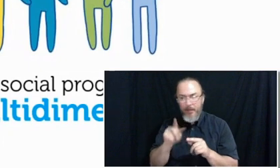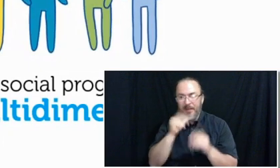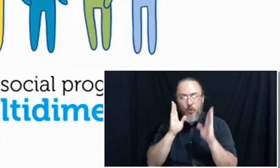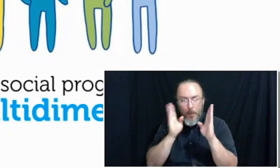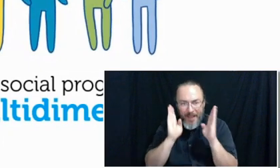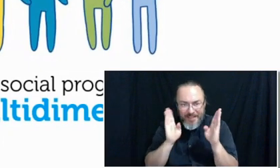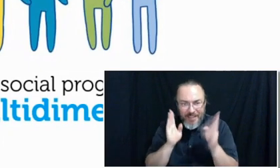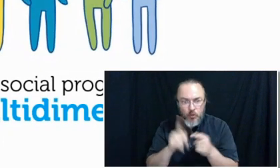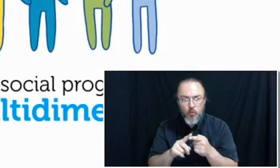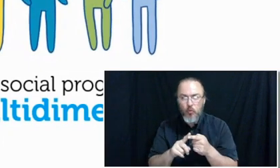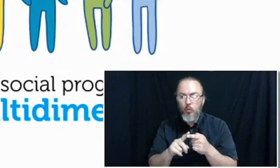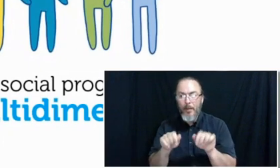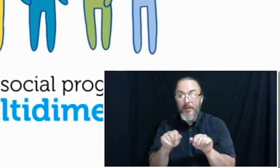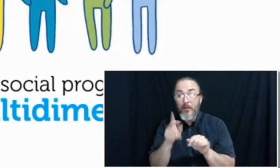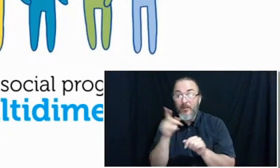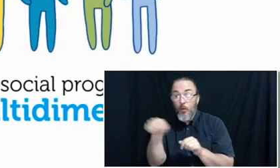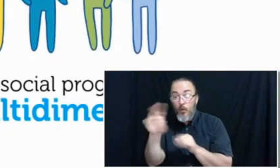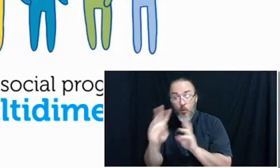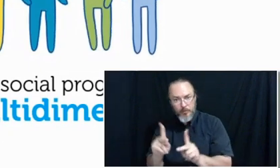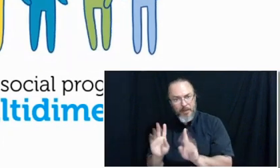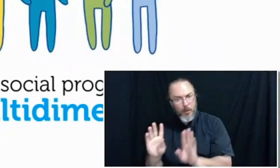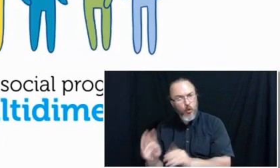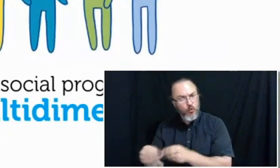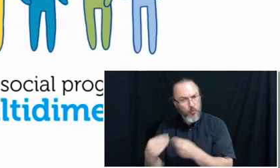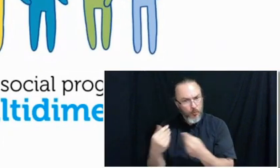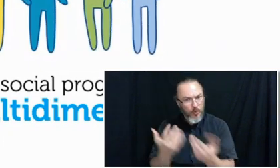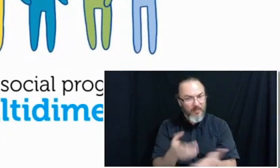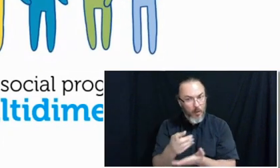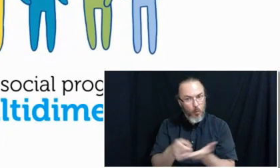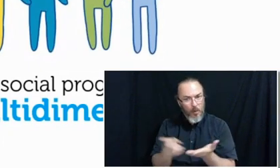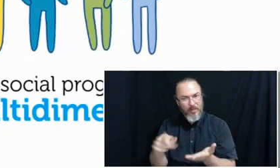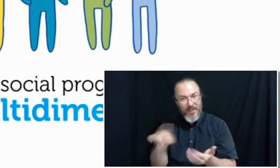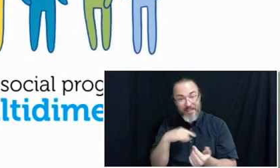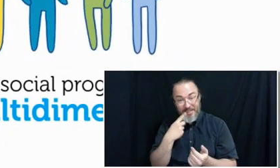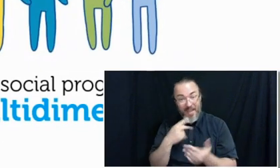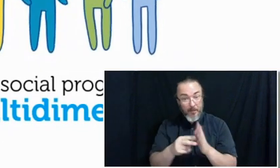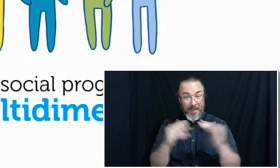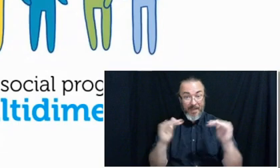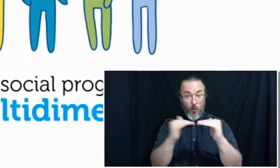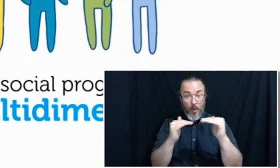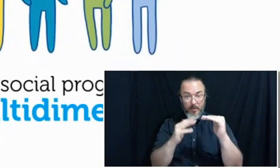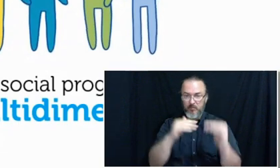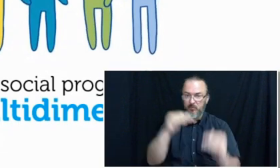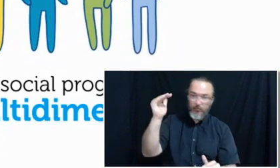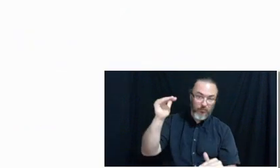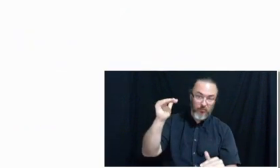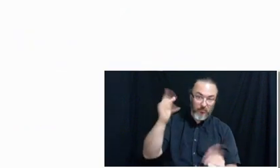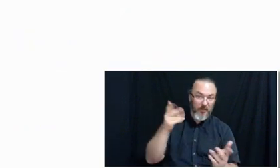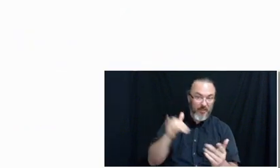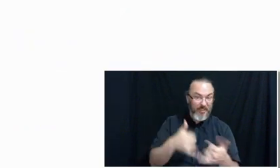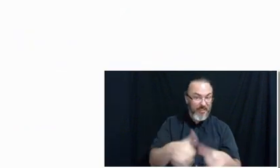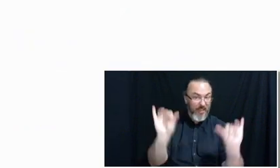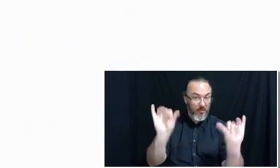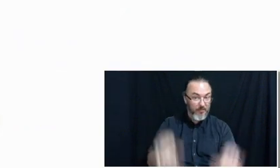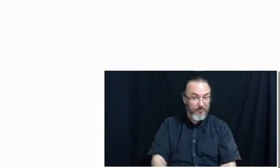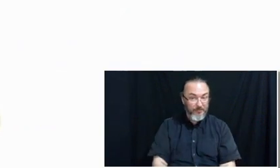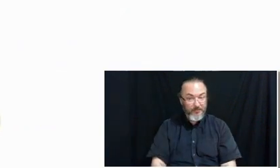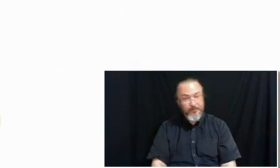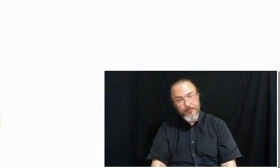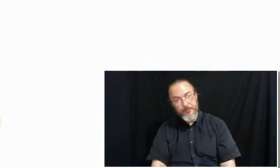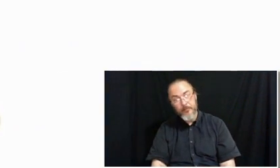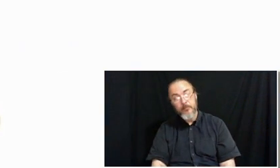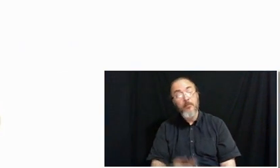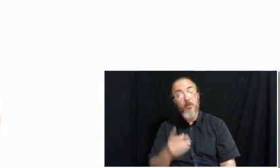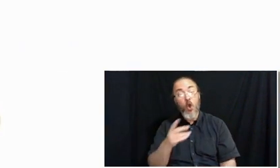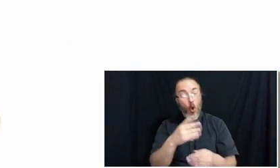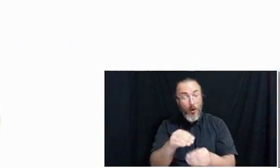suffisamment d'attention aux capacités de ces autorités d'obtenir des résultats. Et cela fait que les inégalités sont exacerbées.